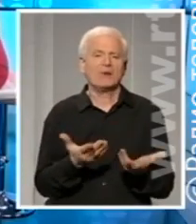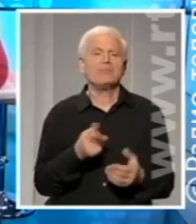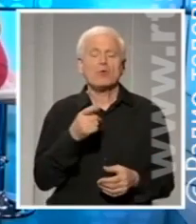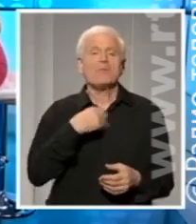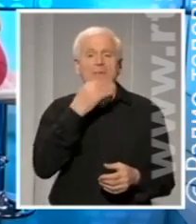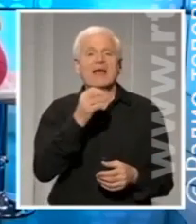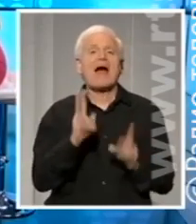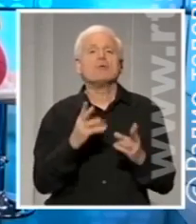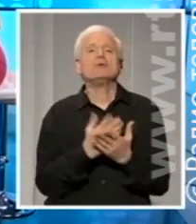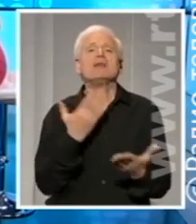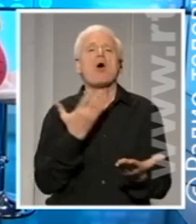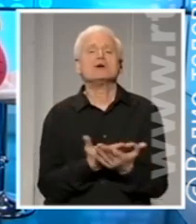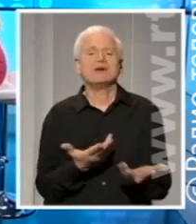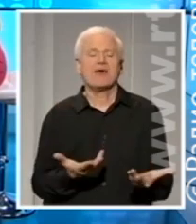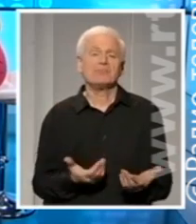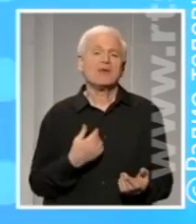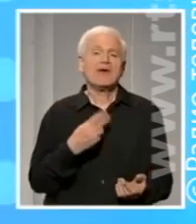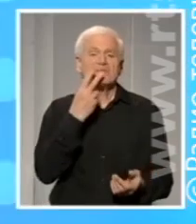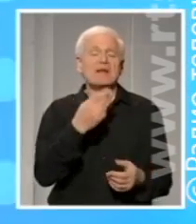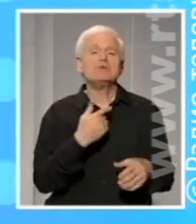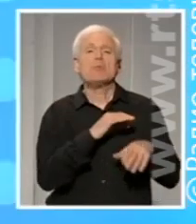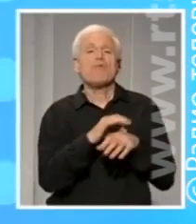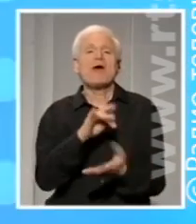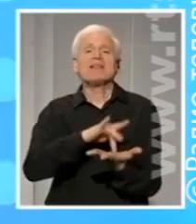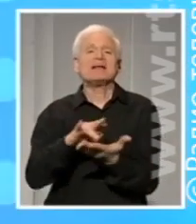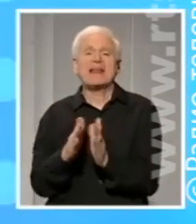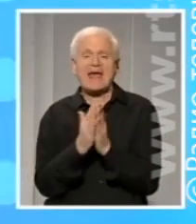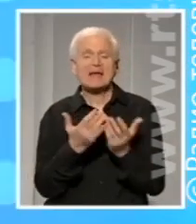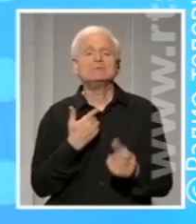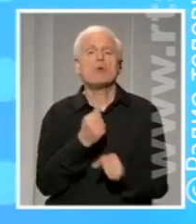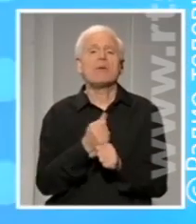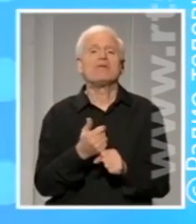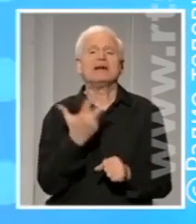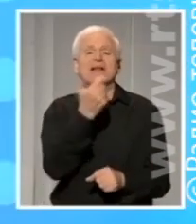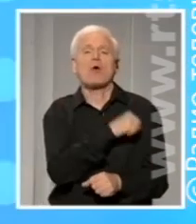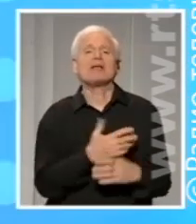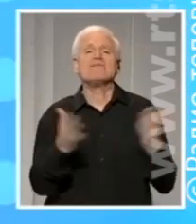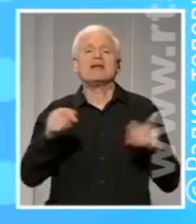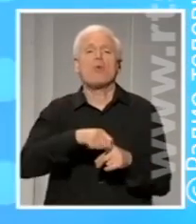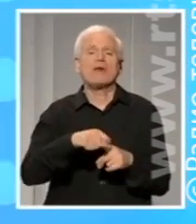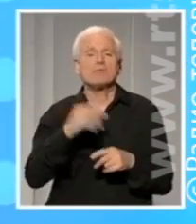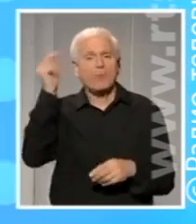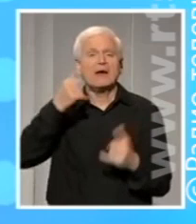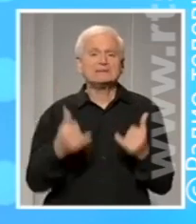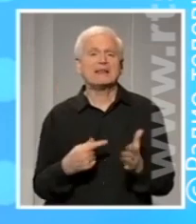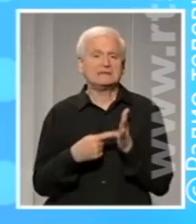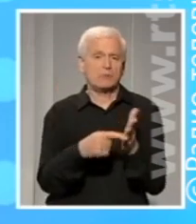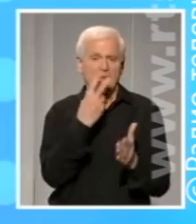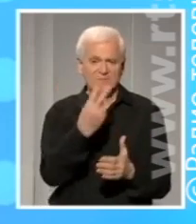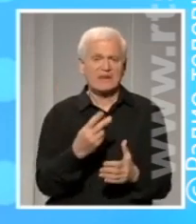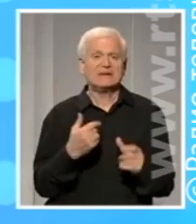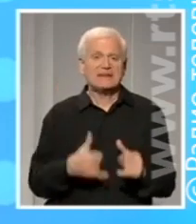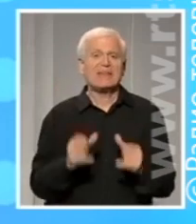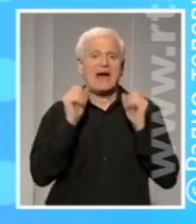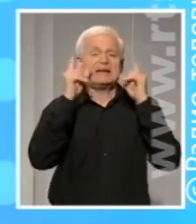Upravo to jeste moje sljedeće pitanje, ocenjivanja će tako biti. Tako je. Pa vidite, vi već u uđenju digitalnih udžbenika, mi smo za 3 godine napravili veliku, ozbiljnu reformu obrazovanja koja je sad na delu. Znači, iznenada